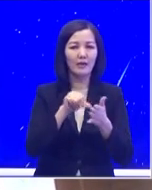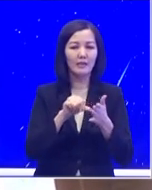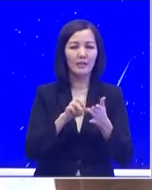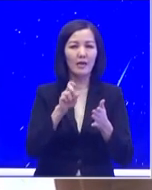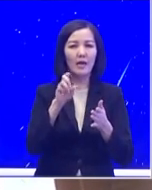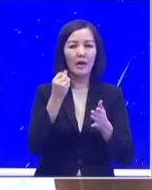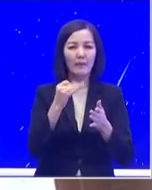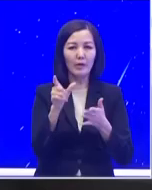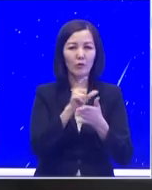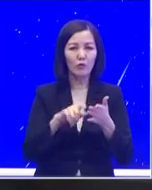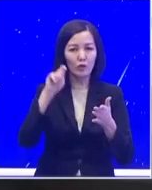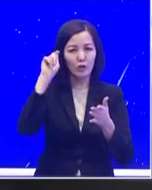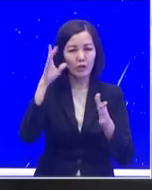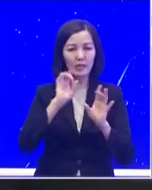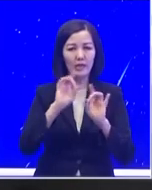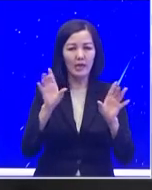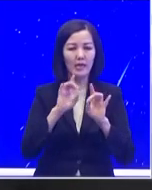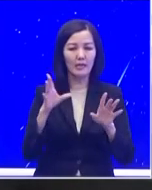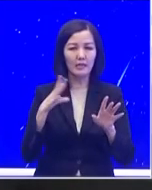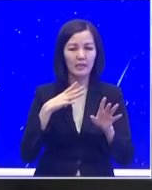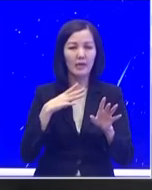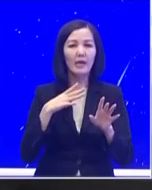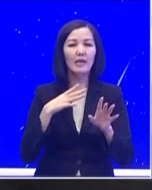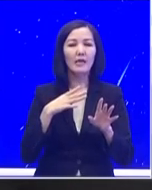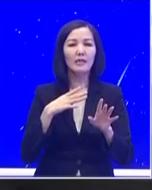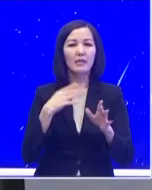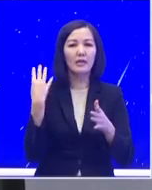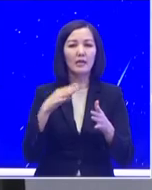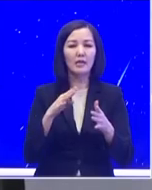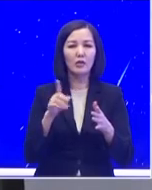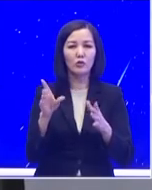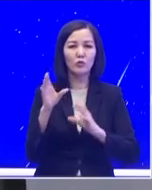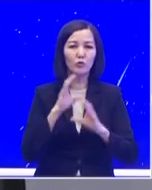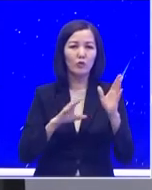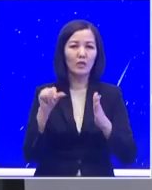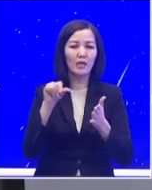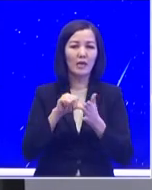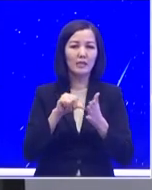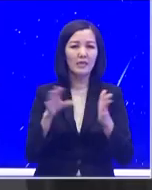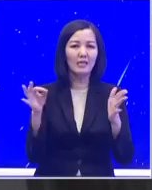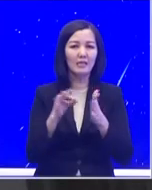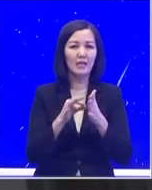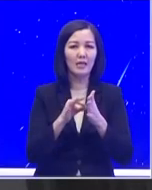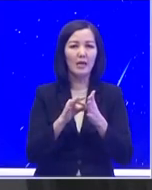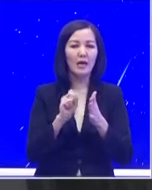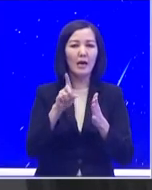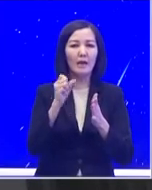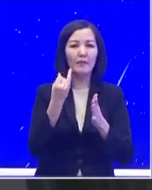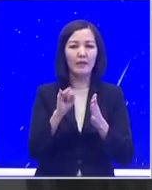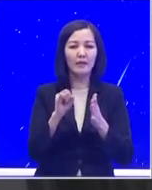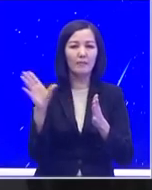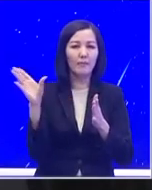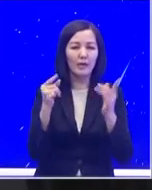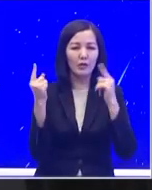Құнанбаев өлеңдерін мәнерлеп оқып, қара сөздерін жүрекпен жеткізді. 40-қа жуық білімгер қатысқан шараның мақсаты да сол. Бас ақын мұрасын барлығы білуі